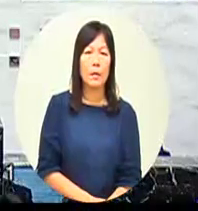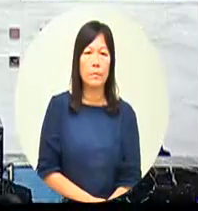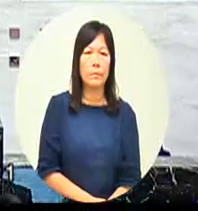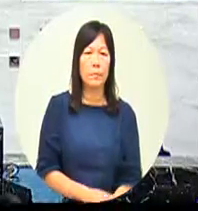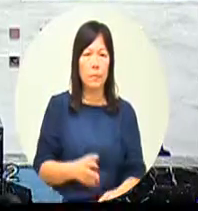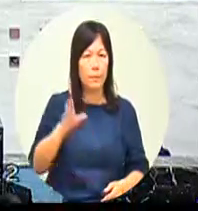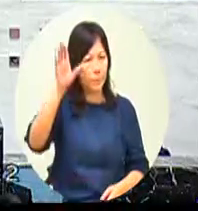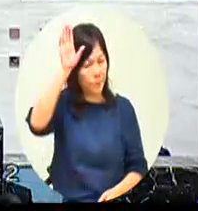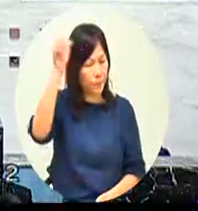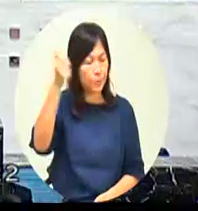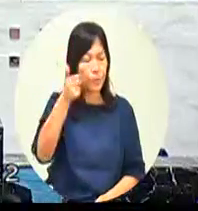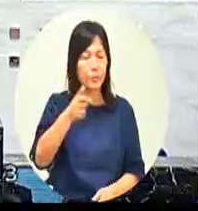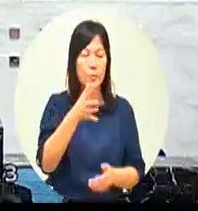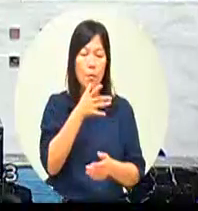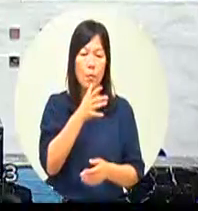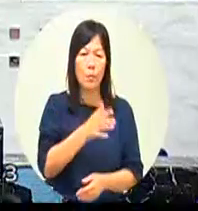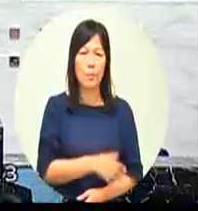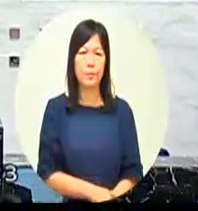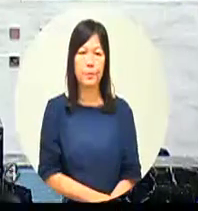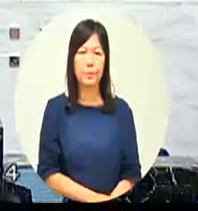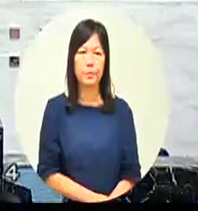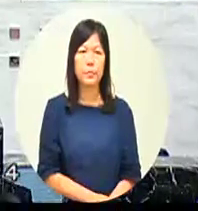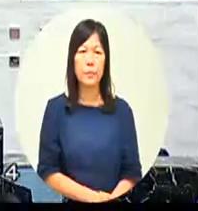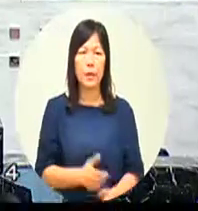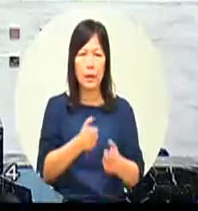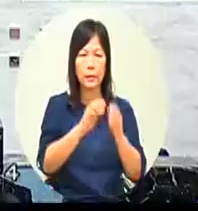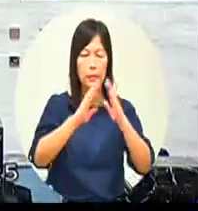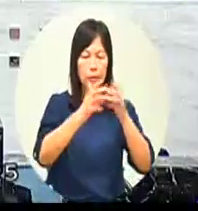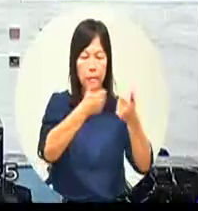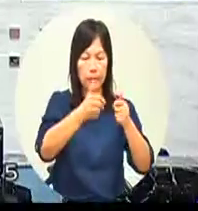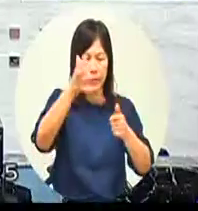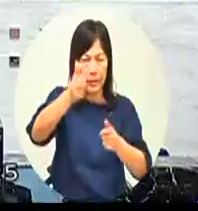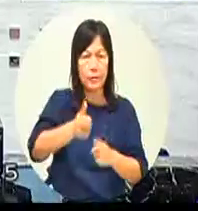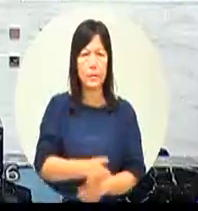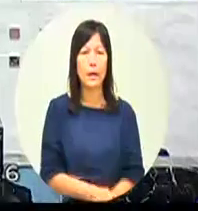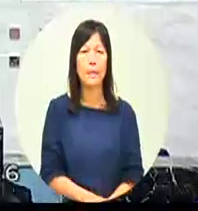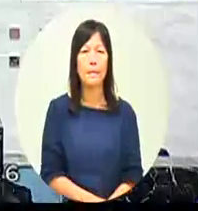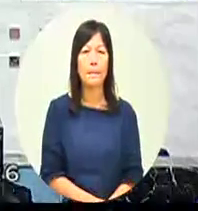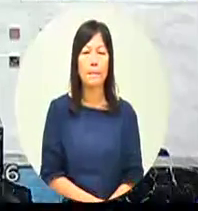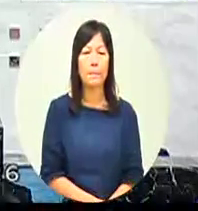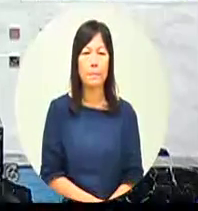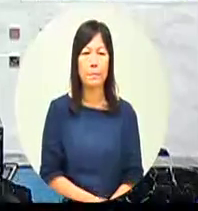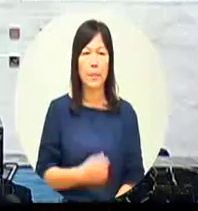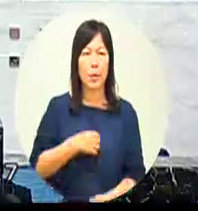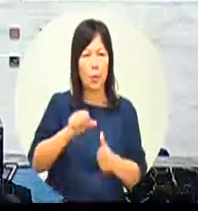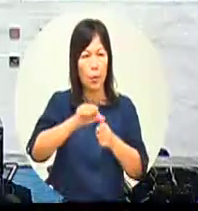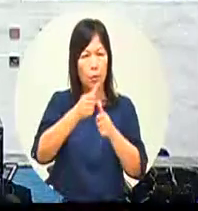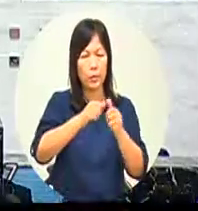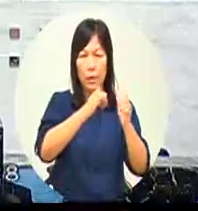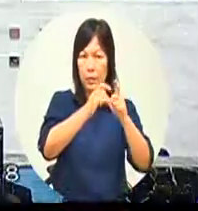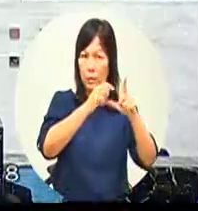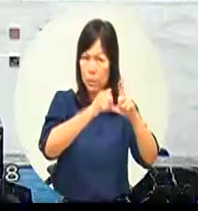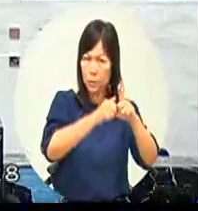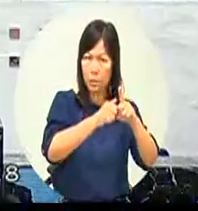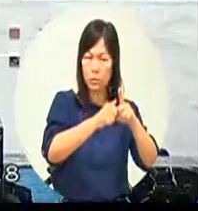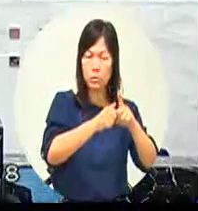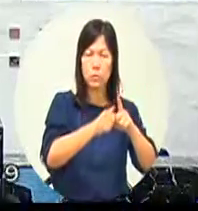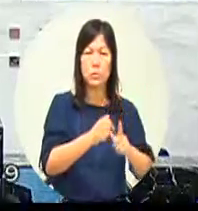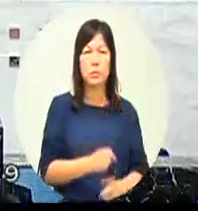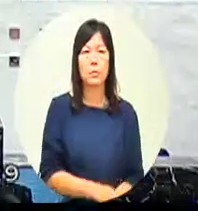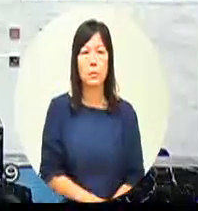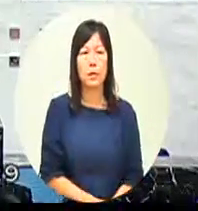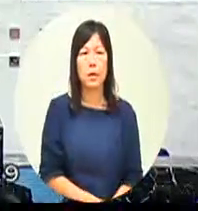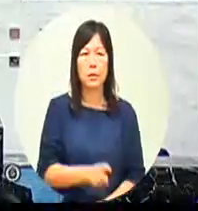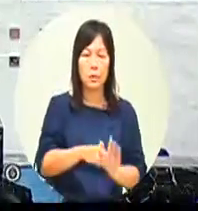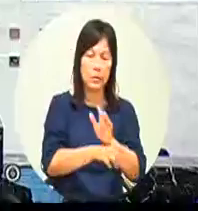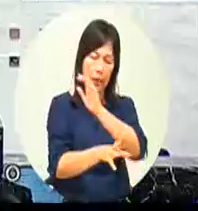员，请发言。 谢谢议长。迄、那个我甲社区哦，你是用迄个基金